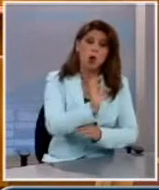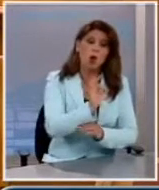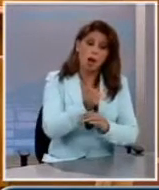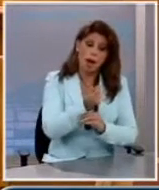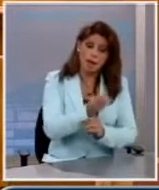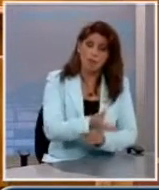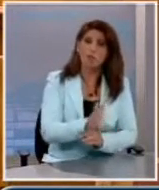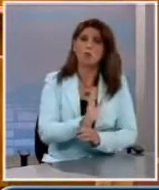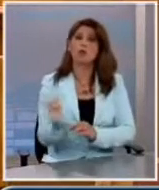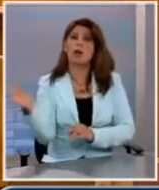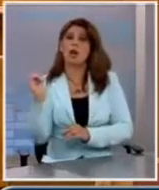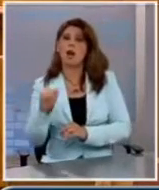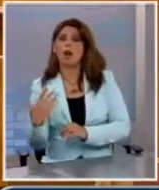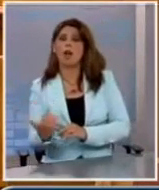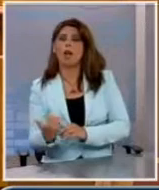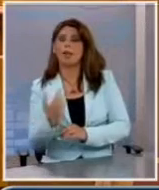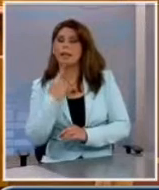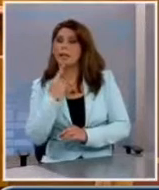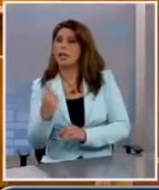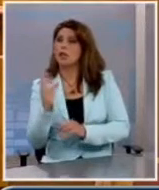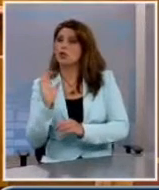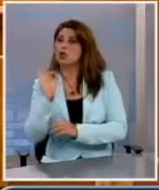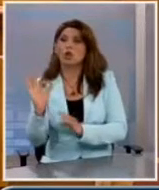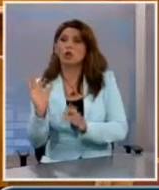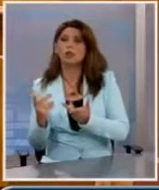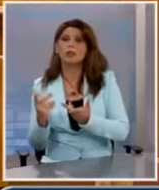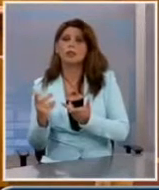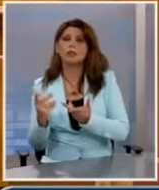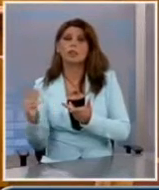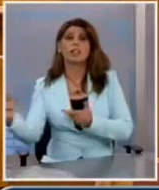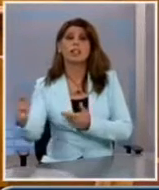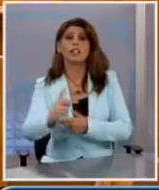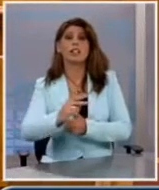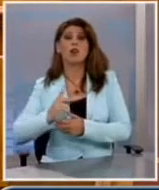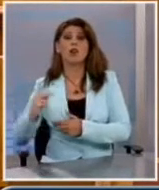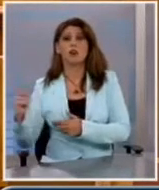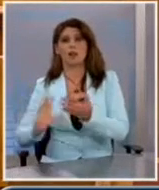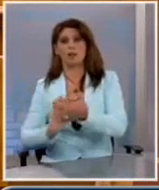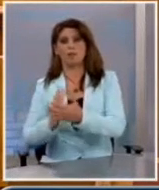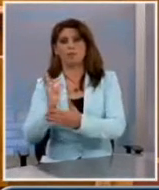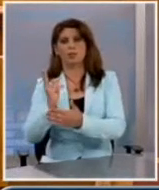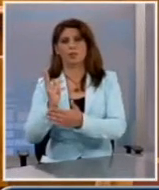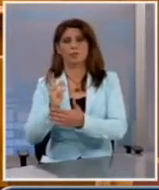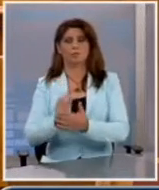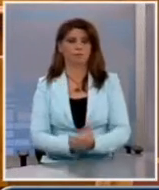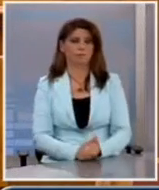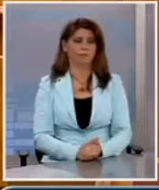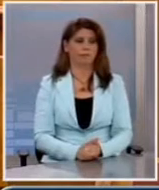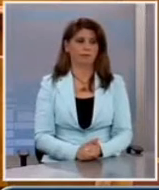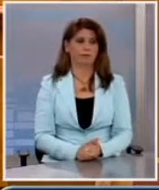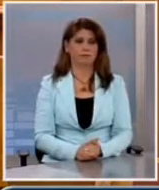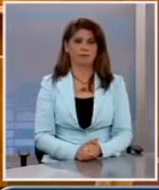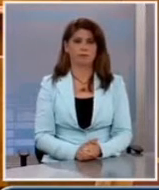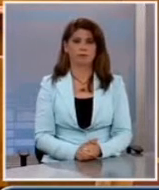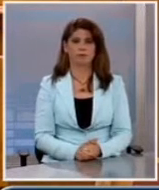τους αριθμούς, και άλλοι μιλάνε για ανάπτυξη που έχει στόχο της την κοινωνία, τη συλλογική